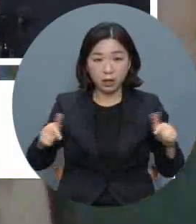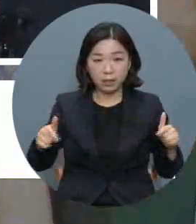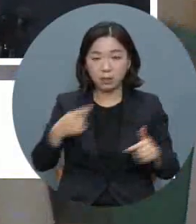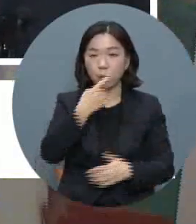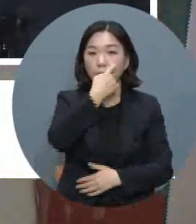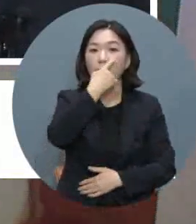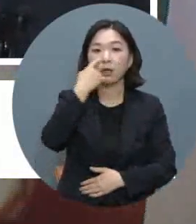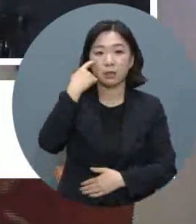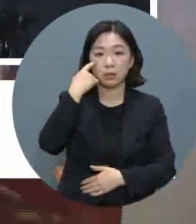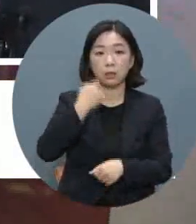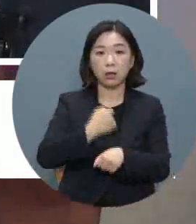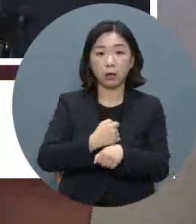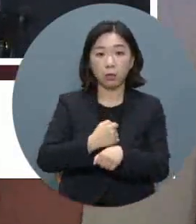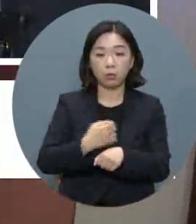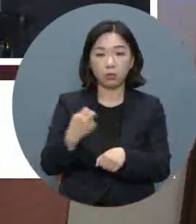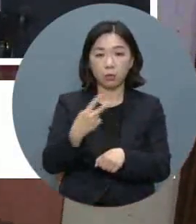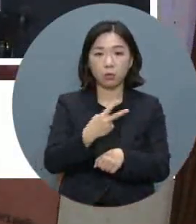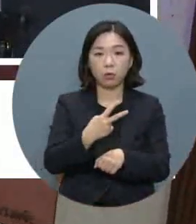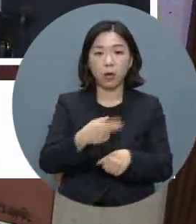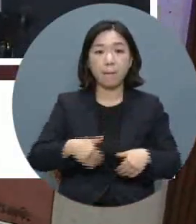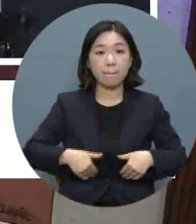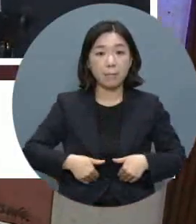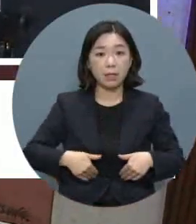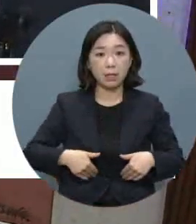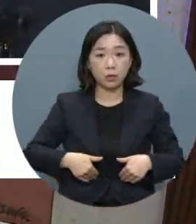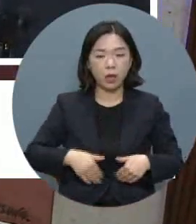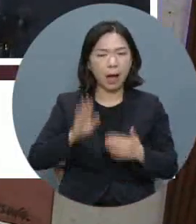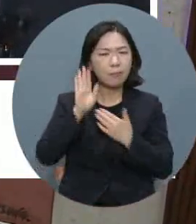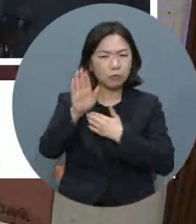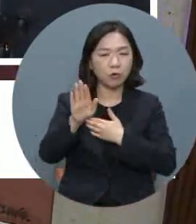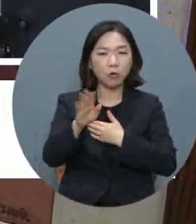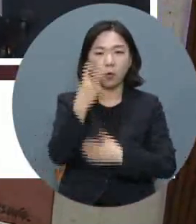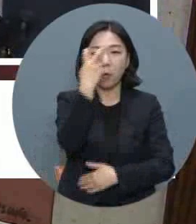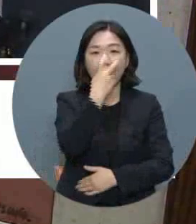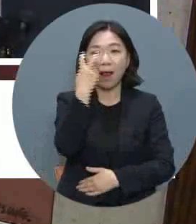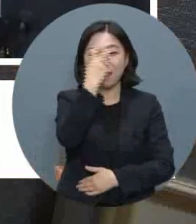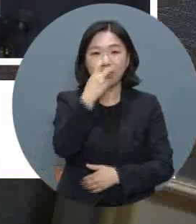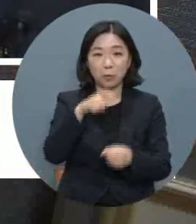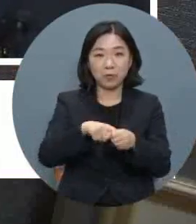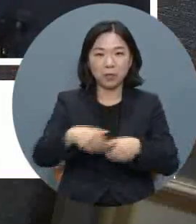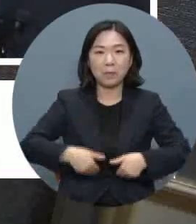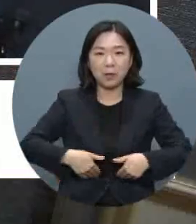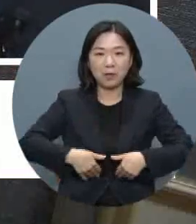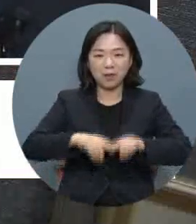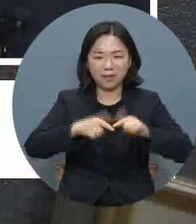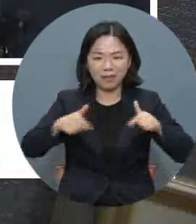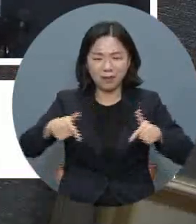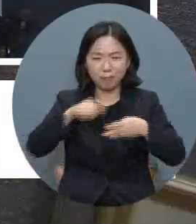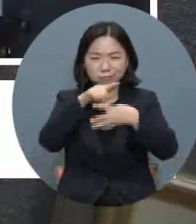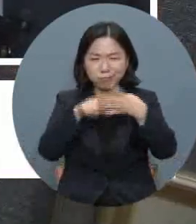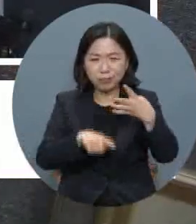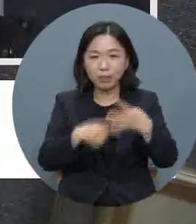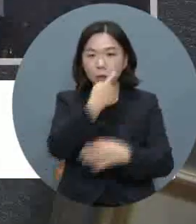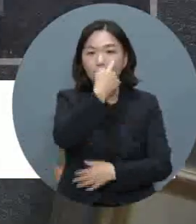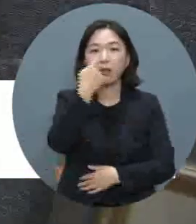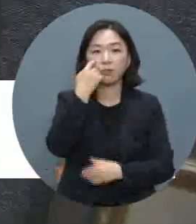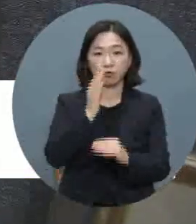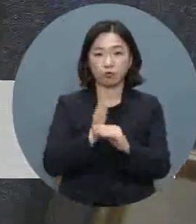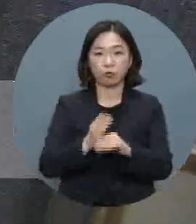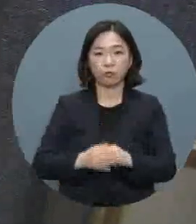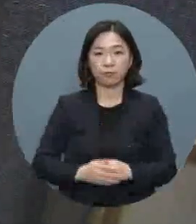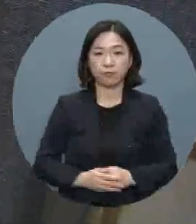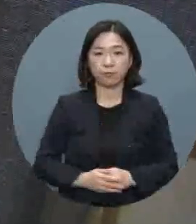것들을 확인하고, 그리고 이제 필요한 그 향후에 저희가 작품 관리를 위해서 필요한 사항들을 이제 저희가 파악하는 작업이